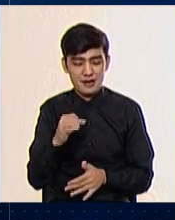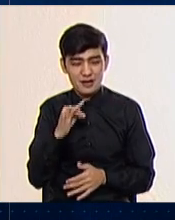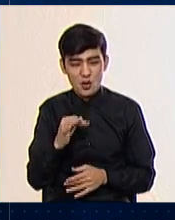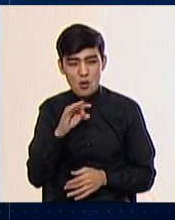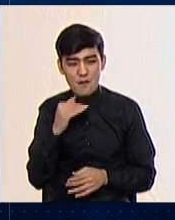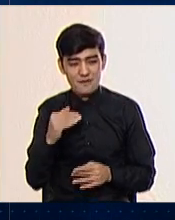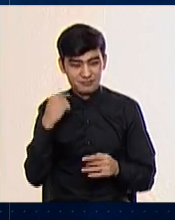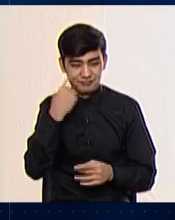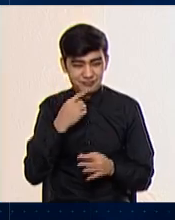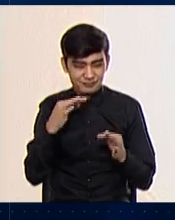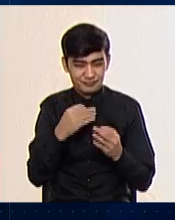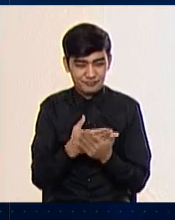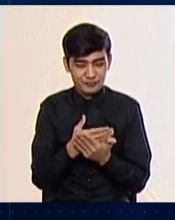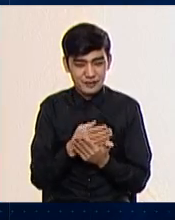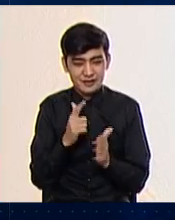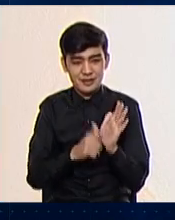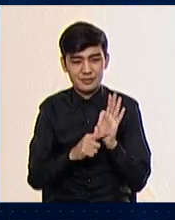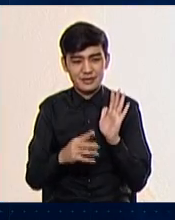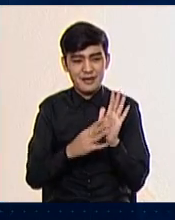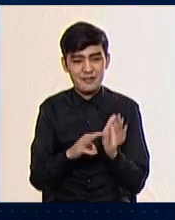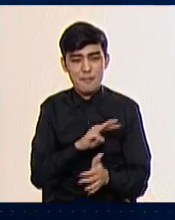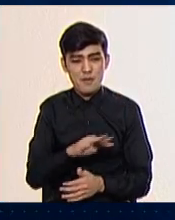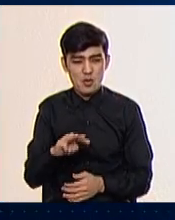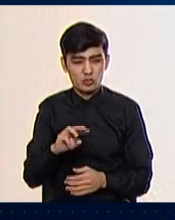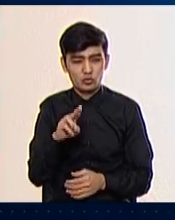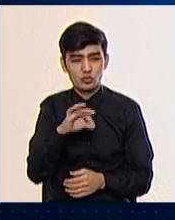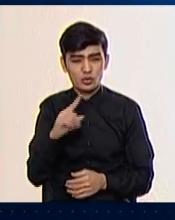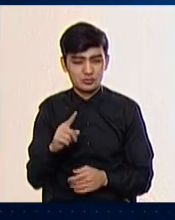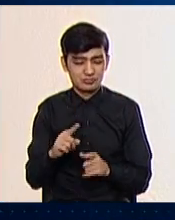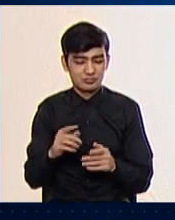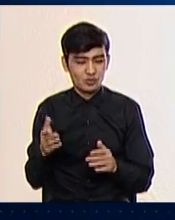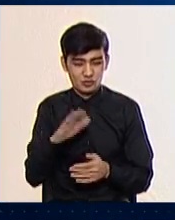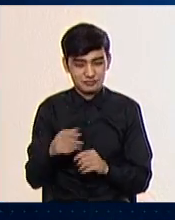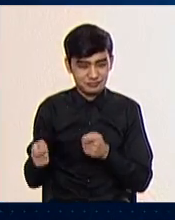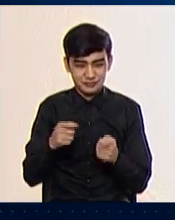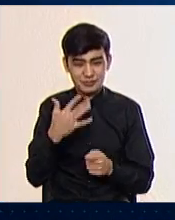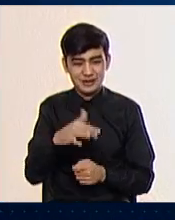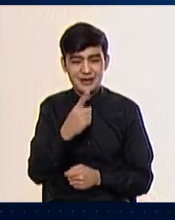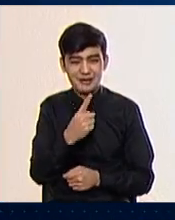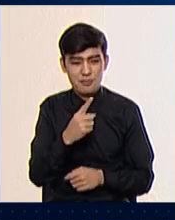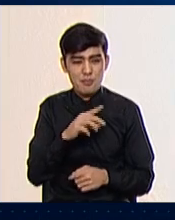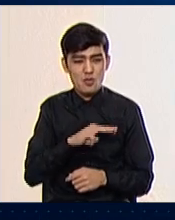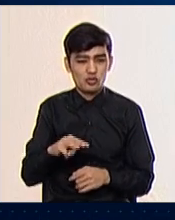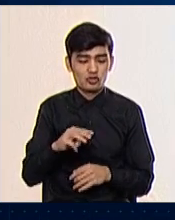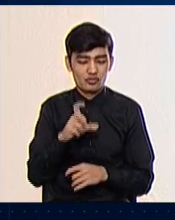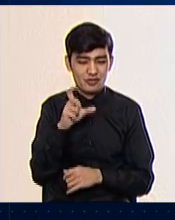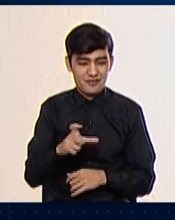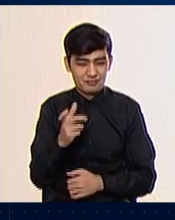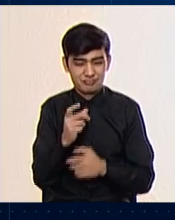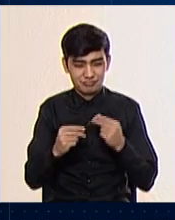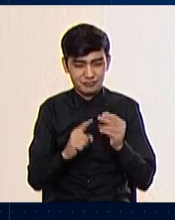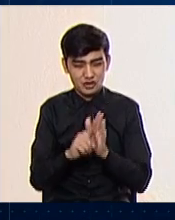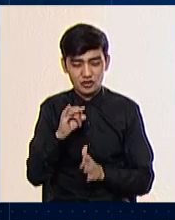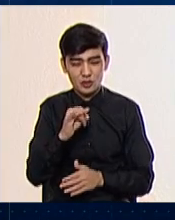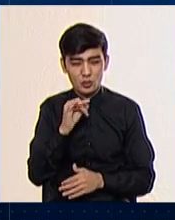данным, подтвержден заказ на 79 миллионов доз при населении в 51 миллион человек. За время пандемии в